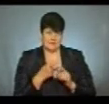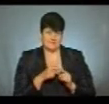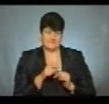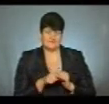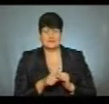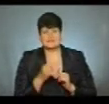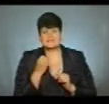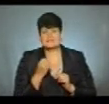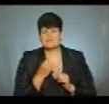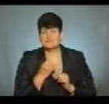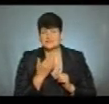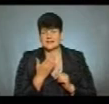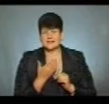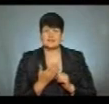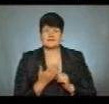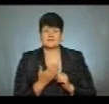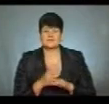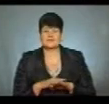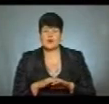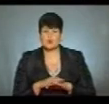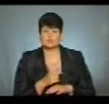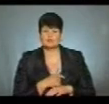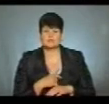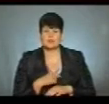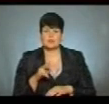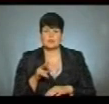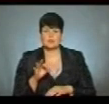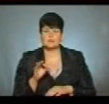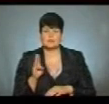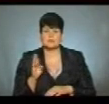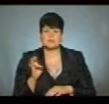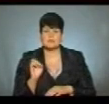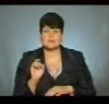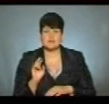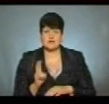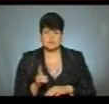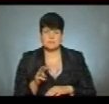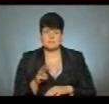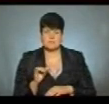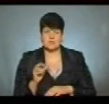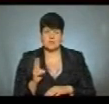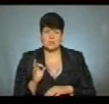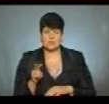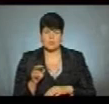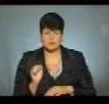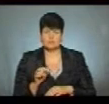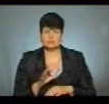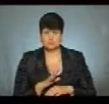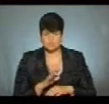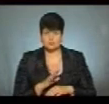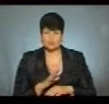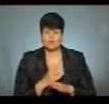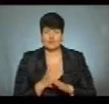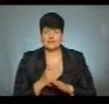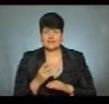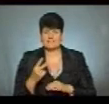десь завдяки народному депутату Люшняку Миколі, десь було, скажімо,